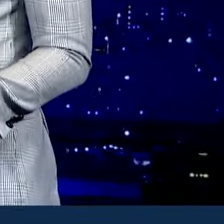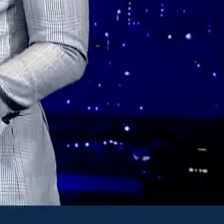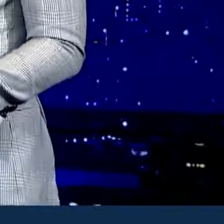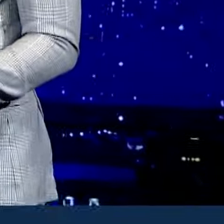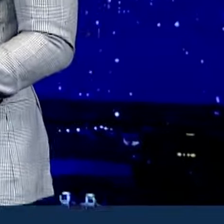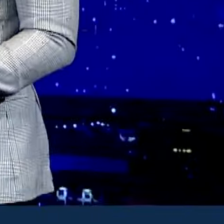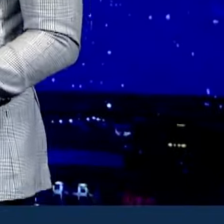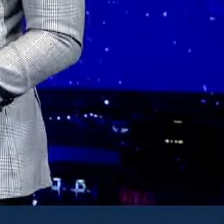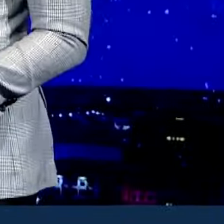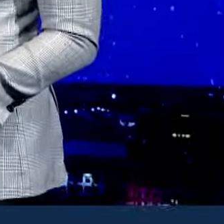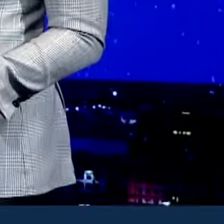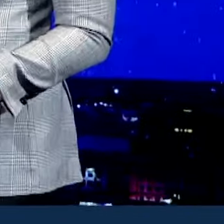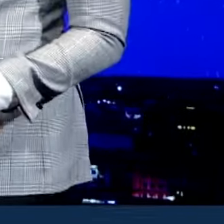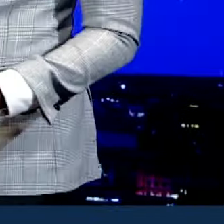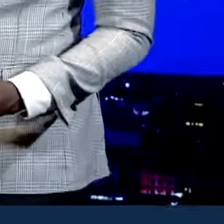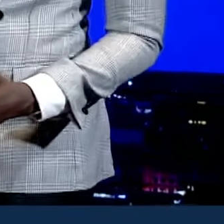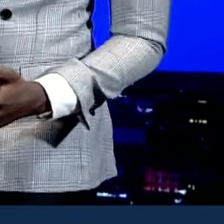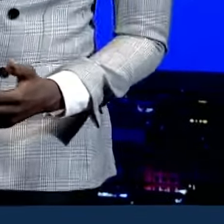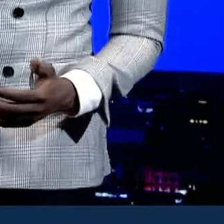ni donta.